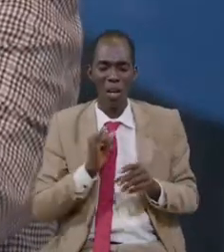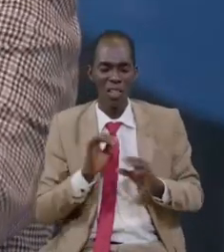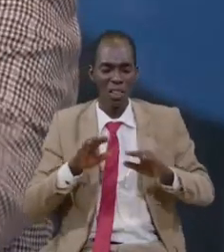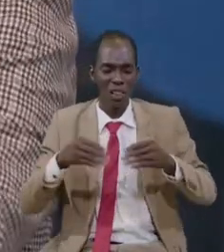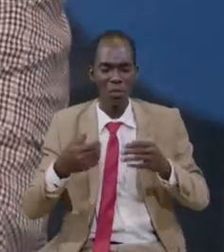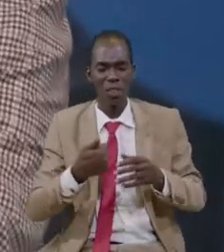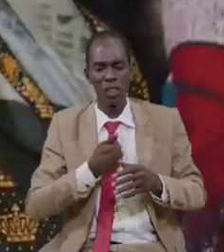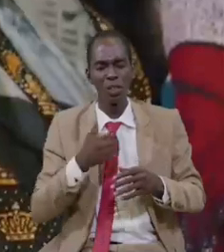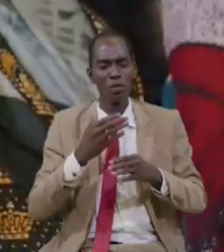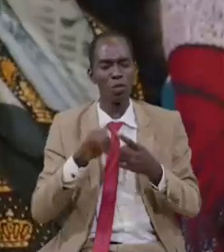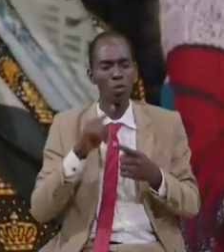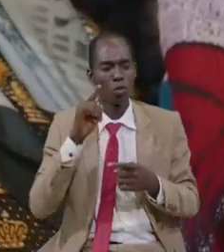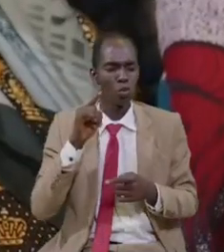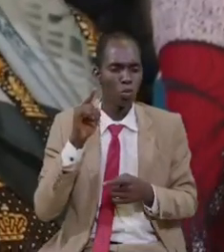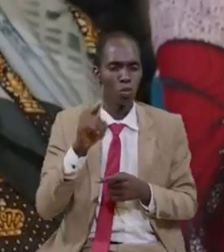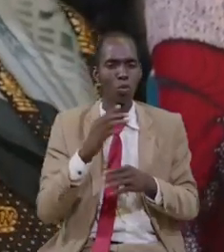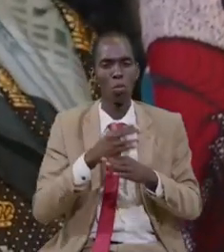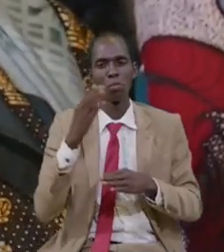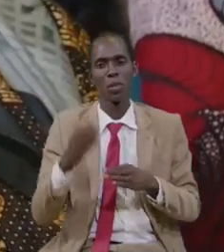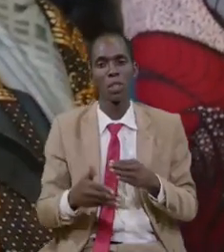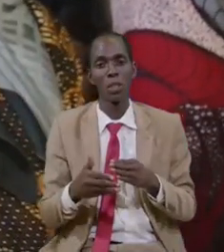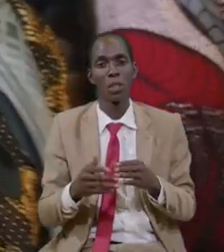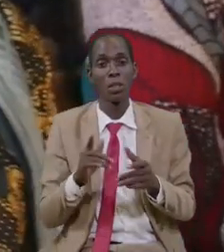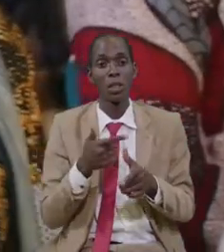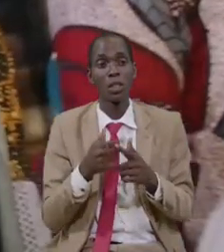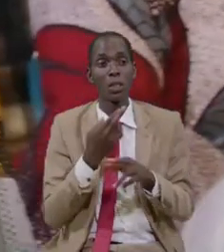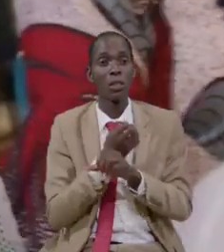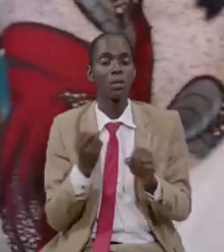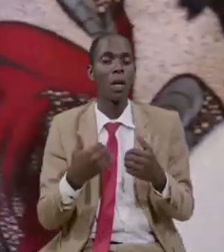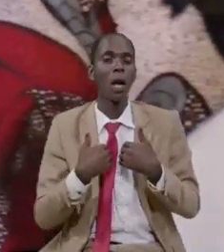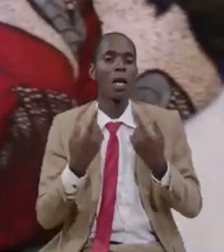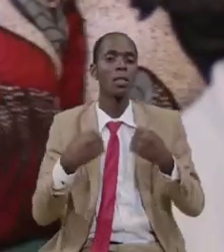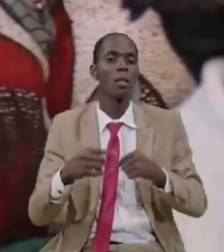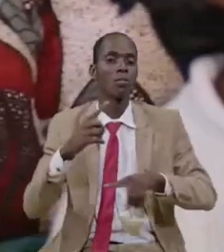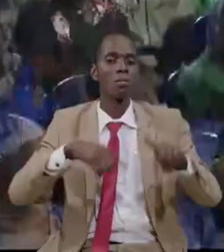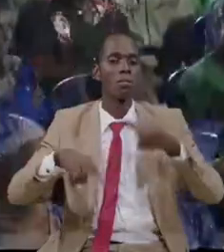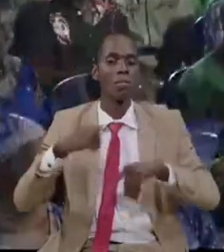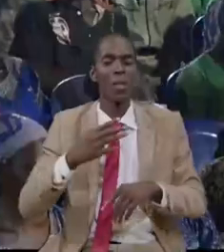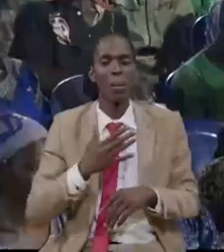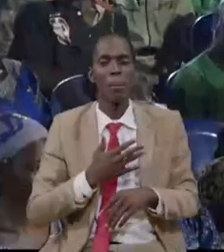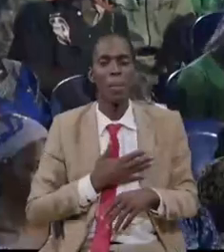Ta rédemption est venue. Ma rédemption est venue.